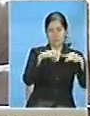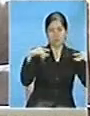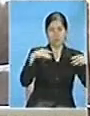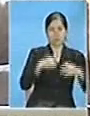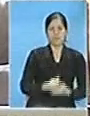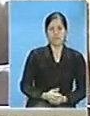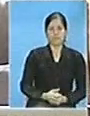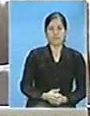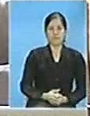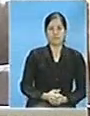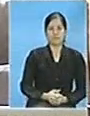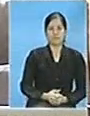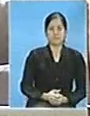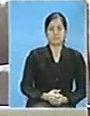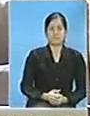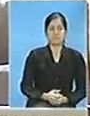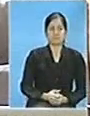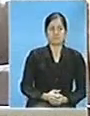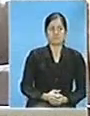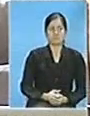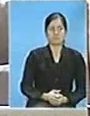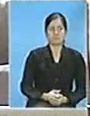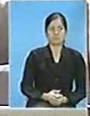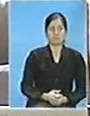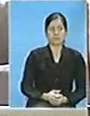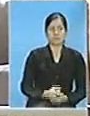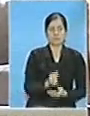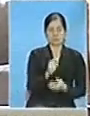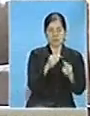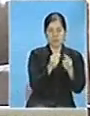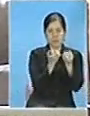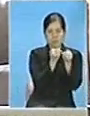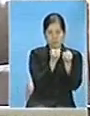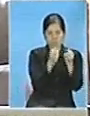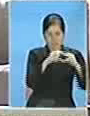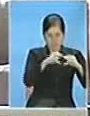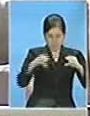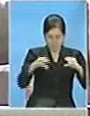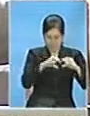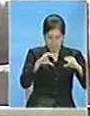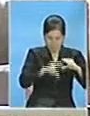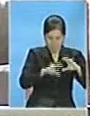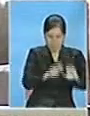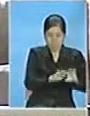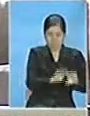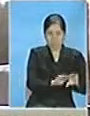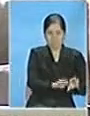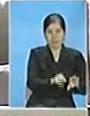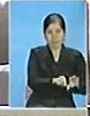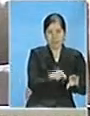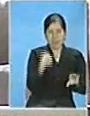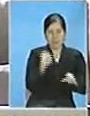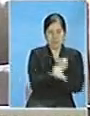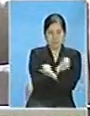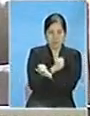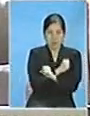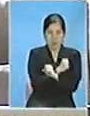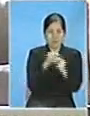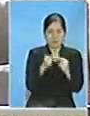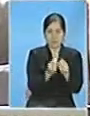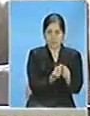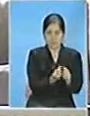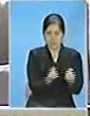กว่าอุดเอาไอ้กระสอบทรายนะครับใส่เข้าไปเพื่อกันไม่ให้ดินและทรายไหลลงท่านพูดเป็นเล่